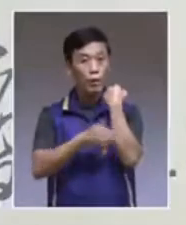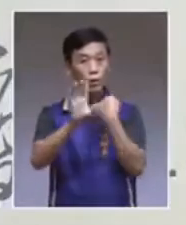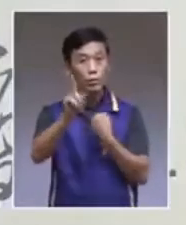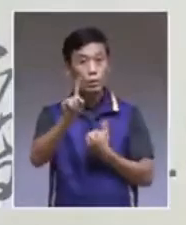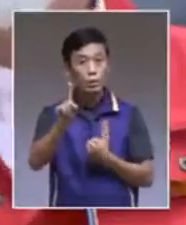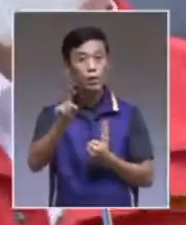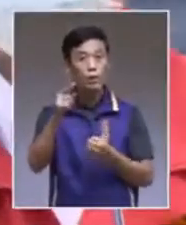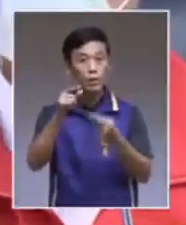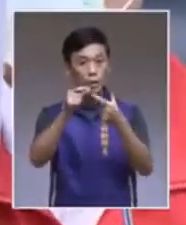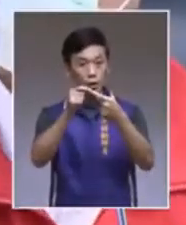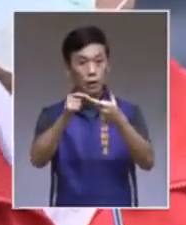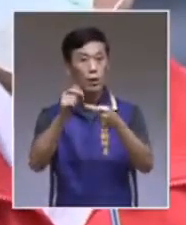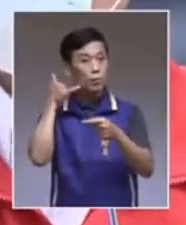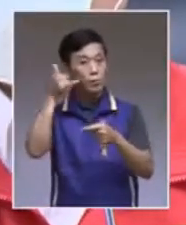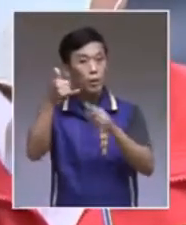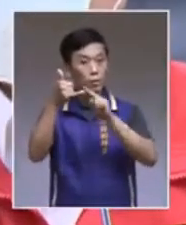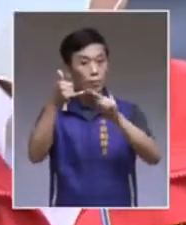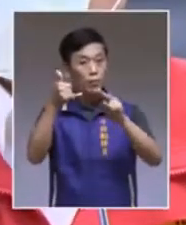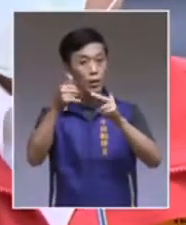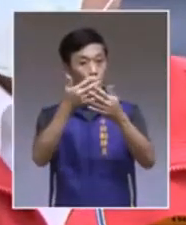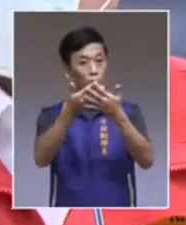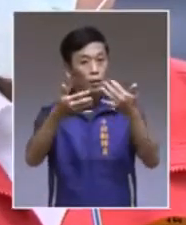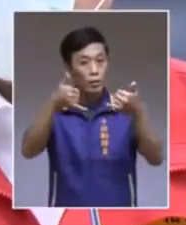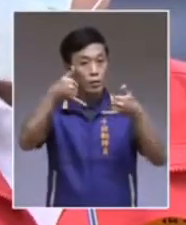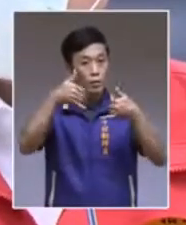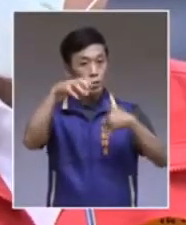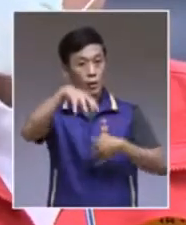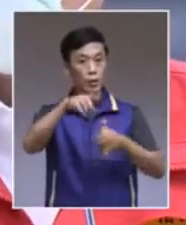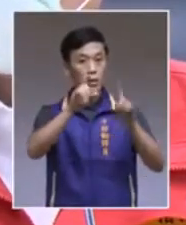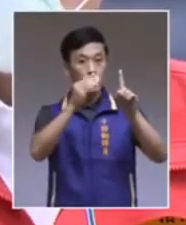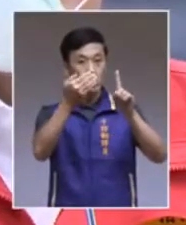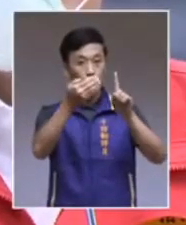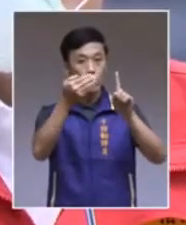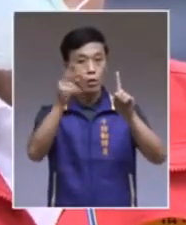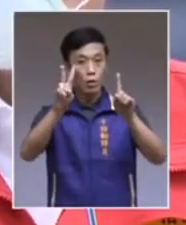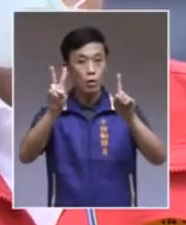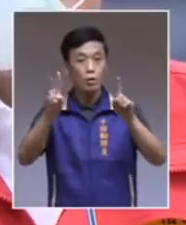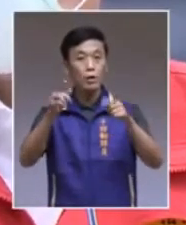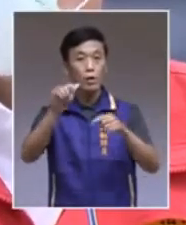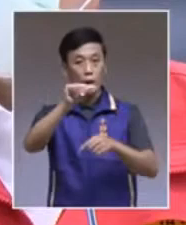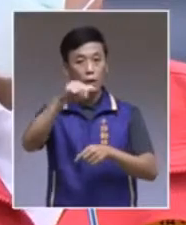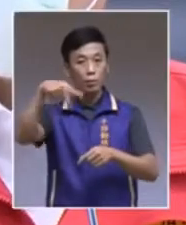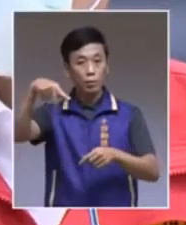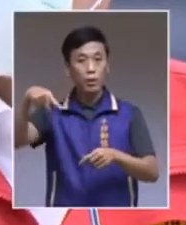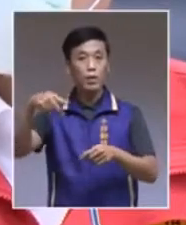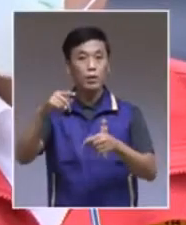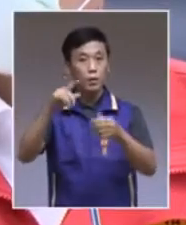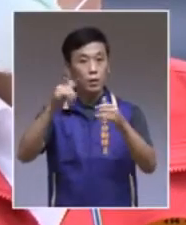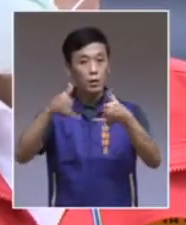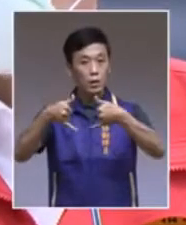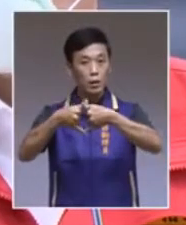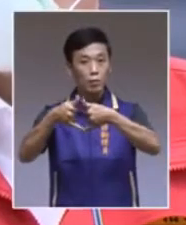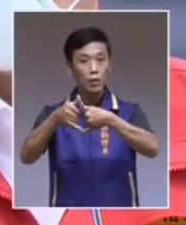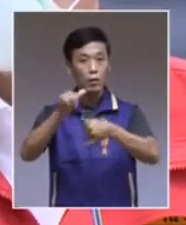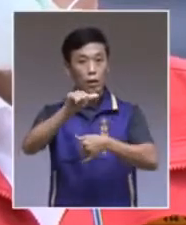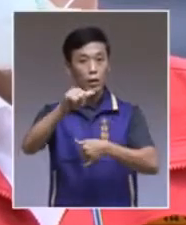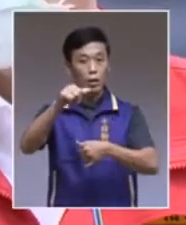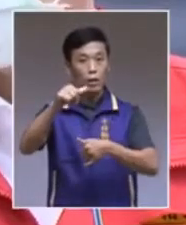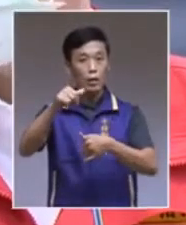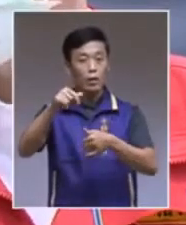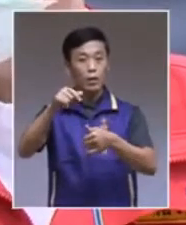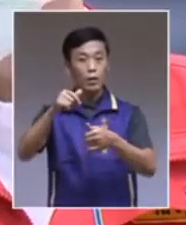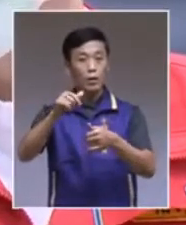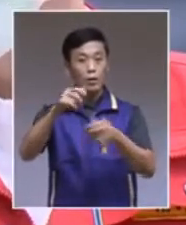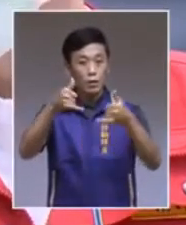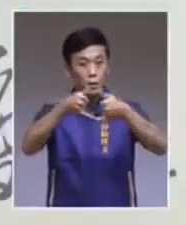次是在1922的网站APP 健保快易通四大便利超商还有健